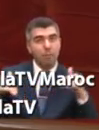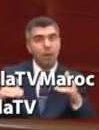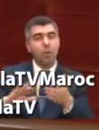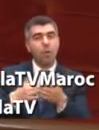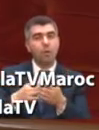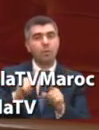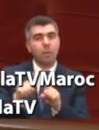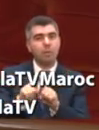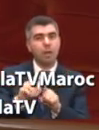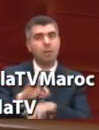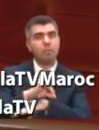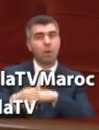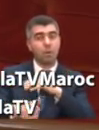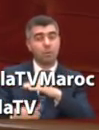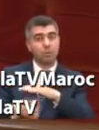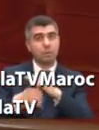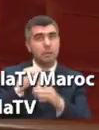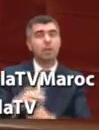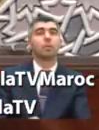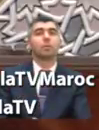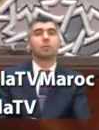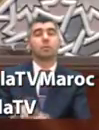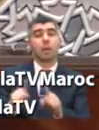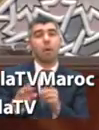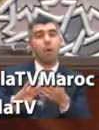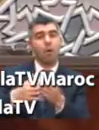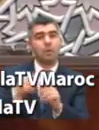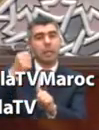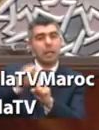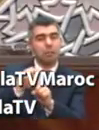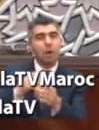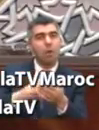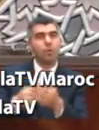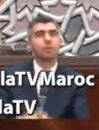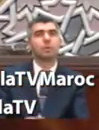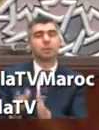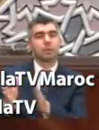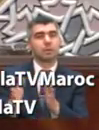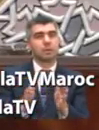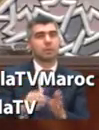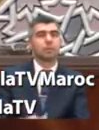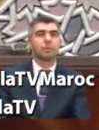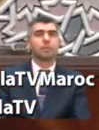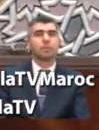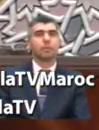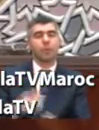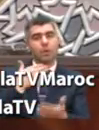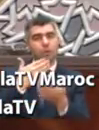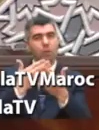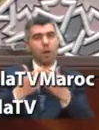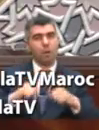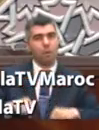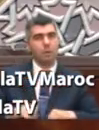المكتب الوطني الى هنا للجنتين لتقييم ادائه. انتهى الوقت، ونشكر السيد الوزير